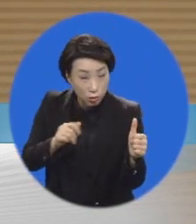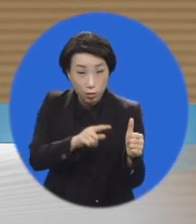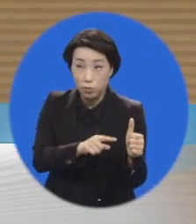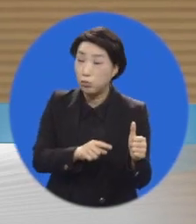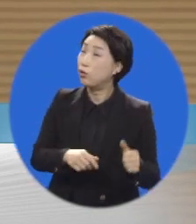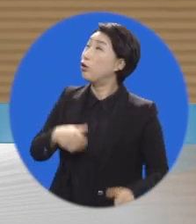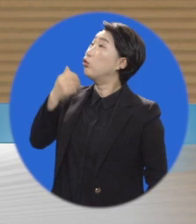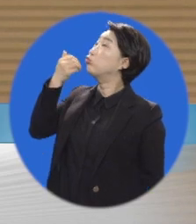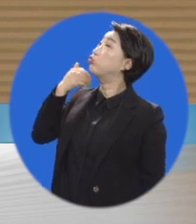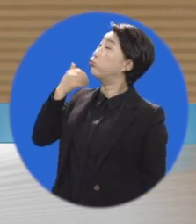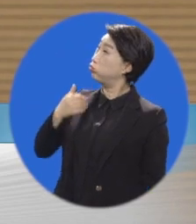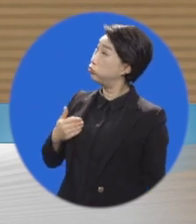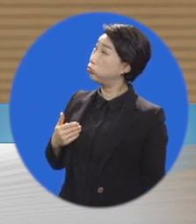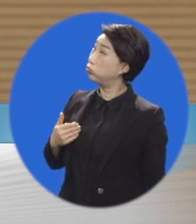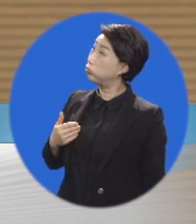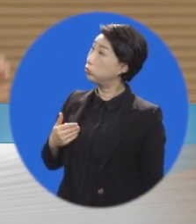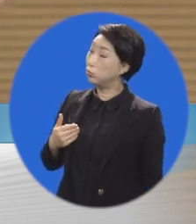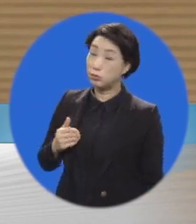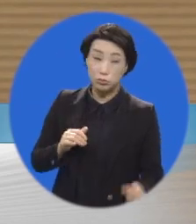당신이 누구요?